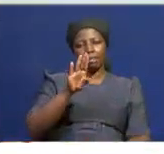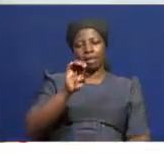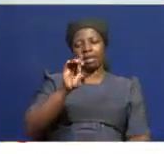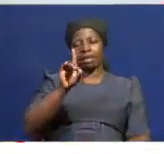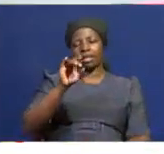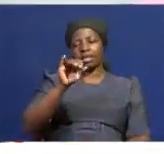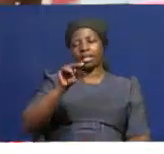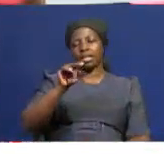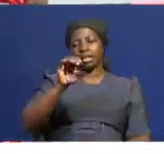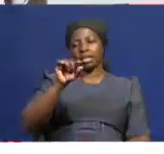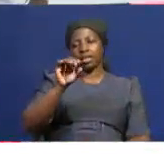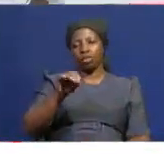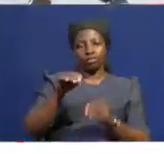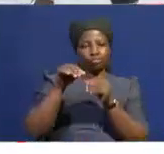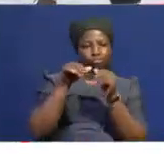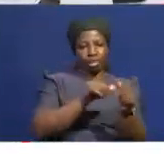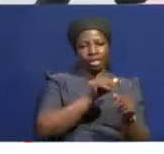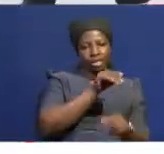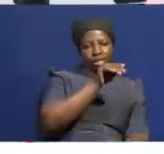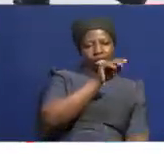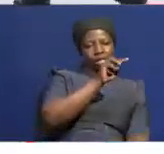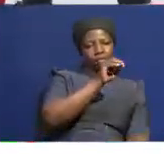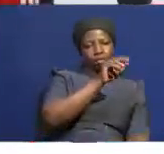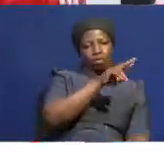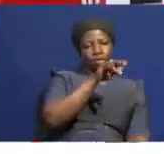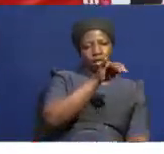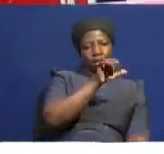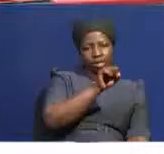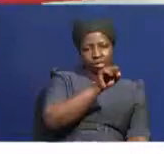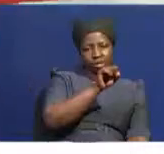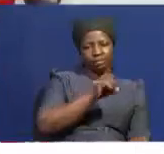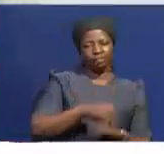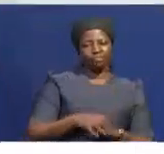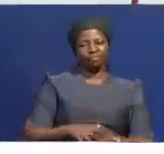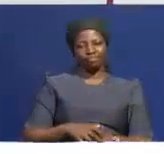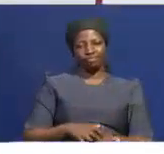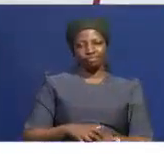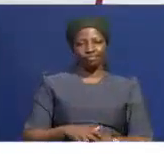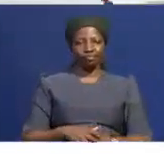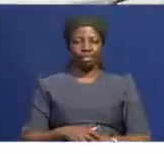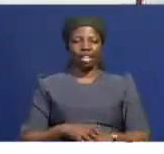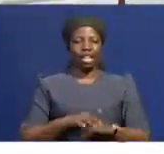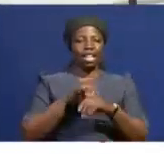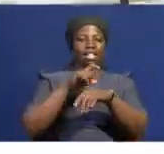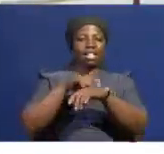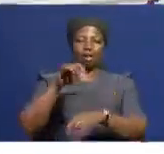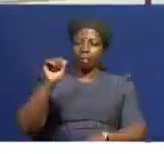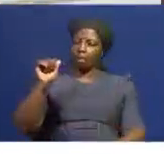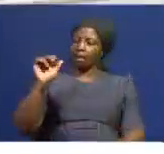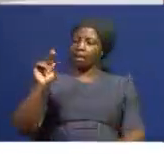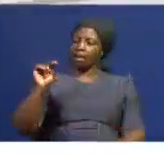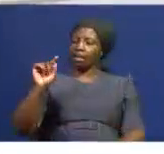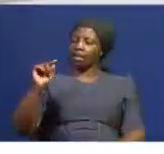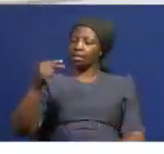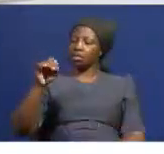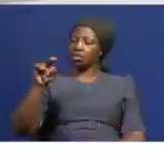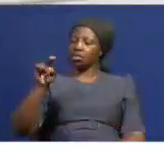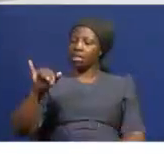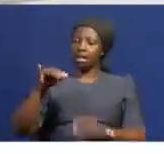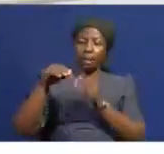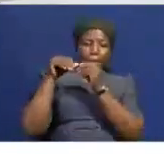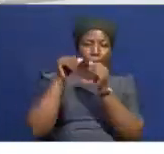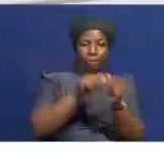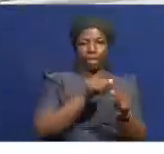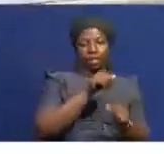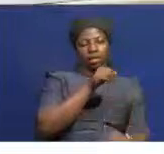saw off Morris Kimani of Kibra in a referee stop contest decision, while Anthony Ndungu defeated